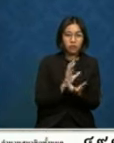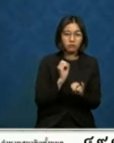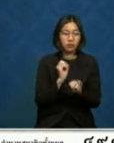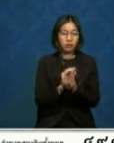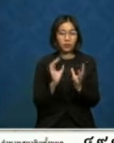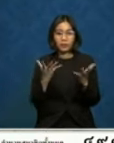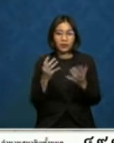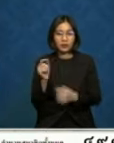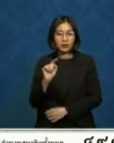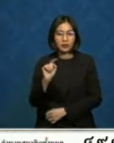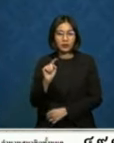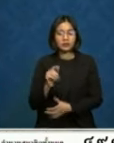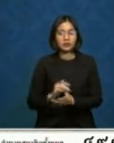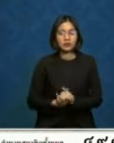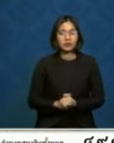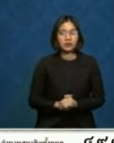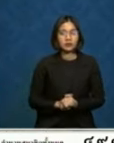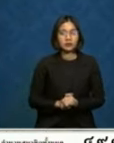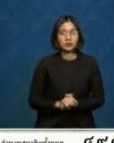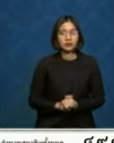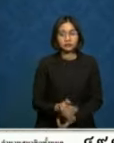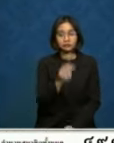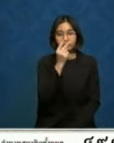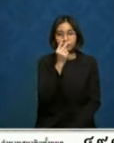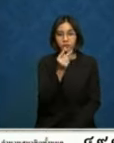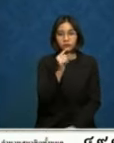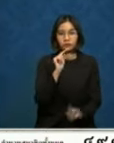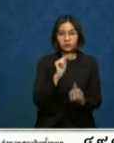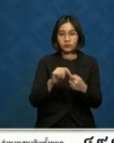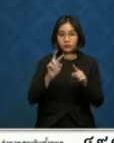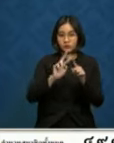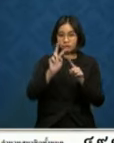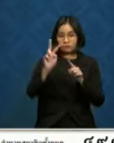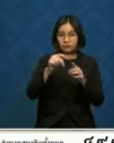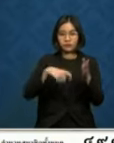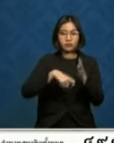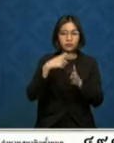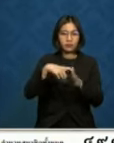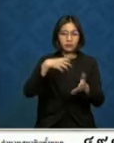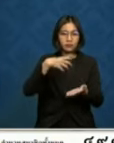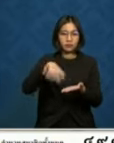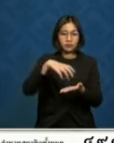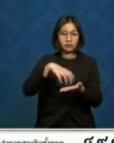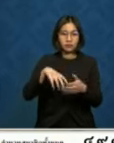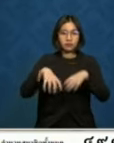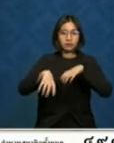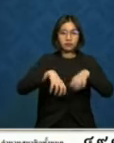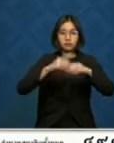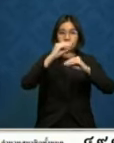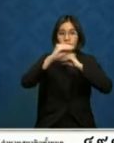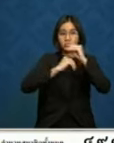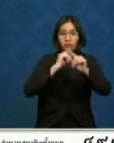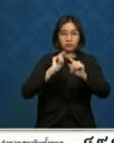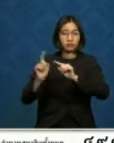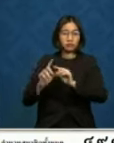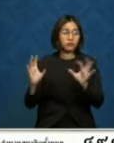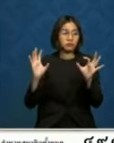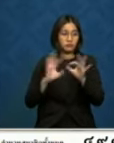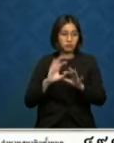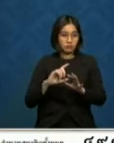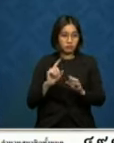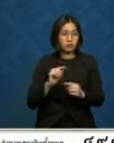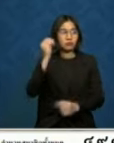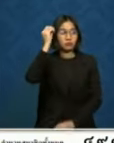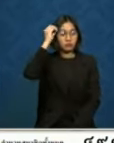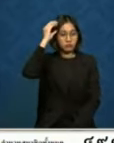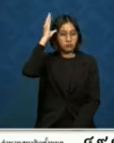ไม่อย่างไรมาดูกันในประเด็นที่2ที่ให้เหตุผลไว้ครับการจัดโครงการต่างๆที่เกี่ยวข้องกับการ